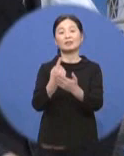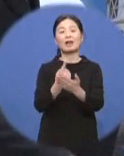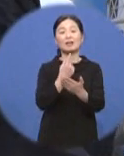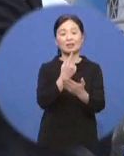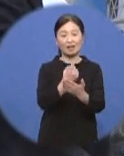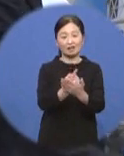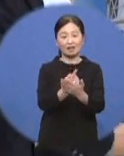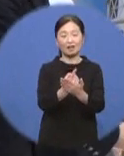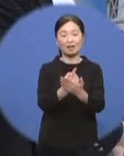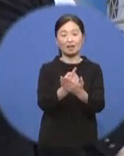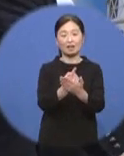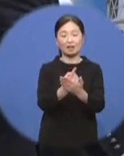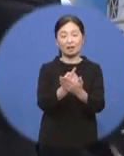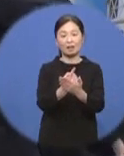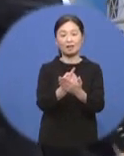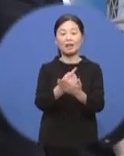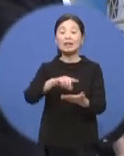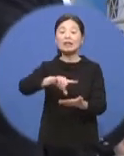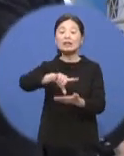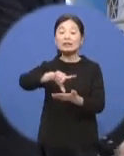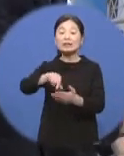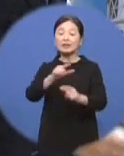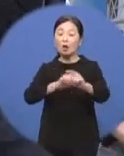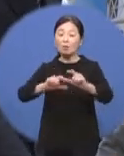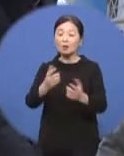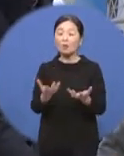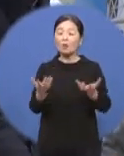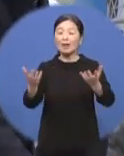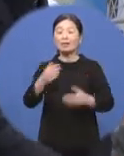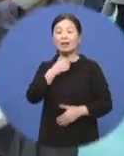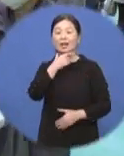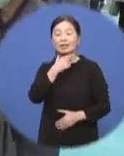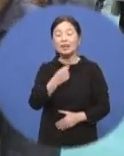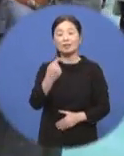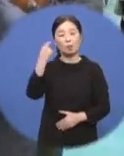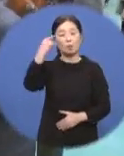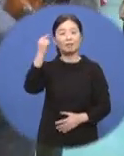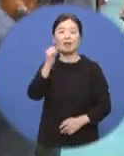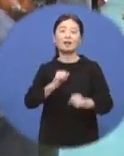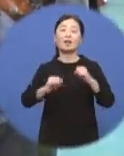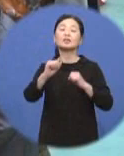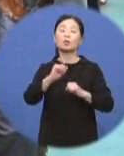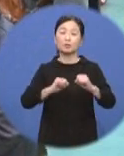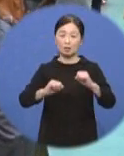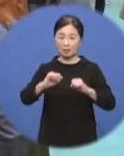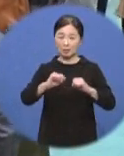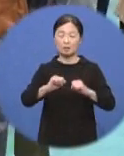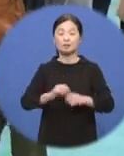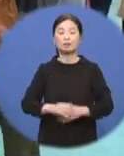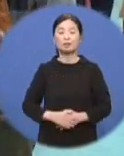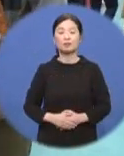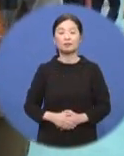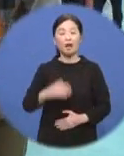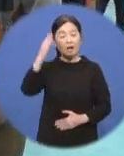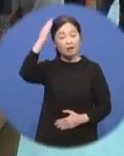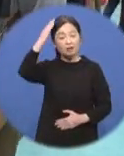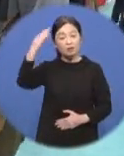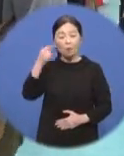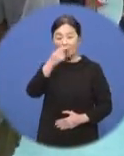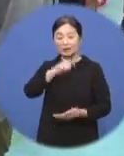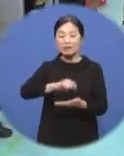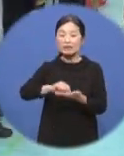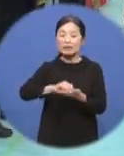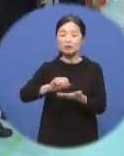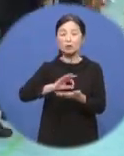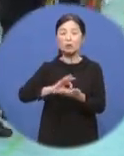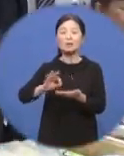してもっと地域を活性化させていこうっていう活動をしてます。今黒ニンニクを使って